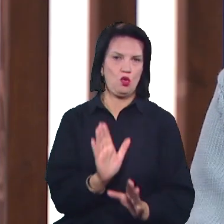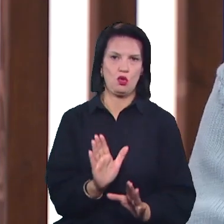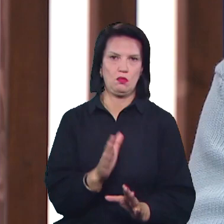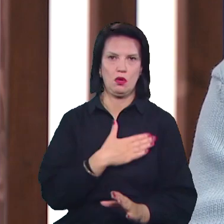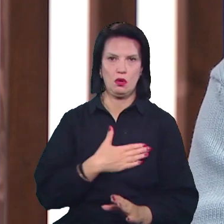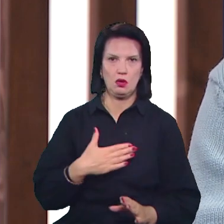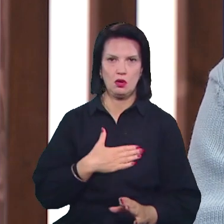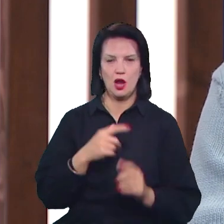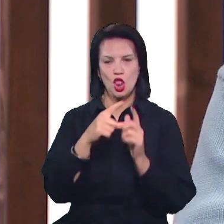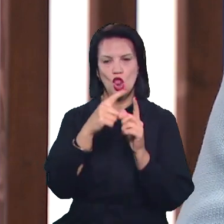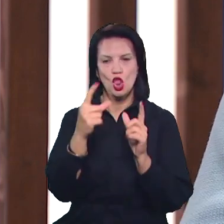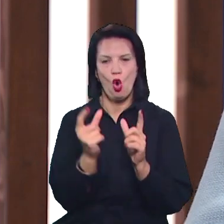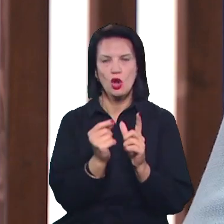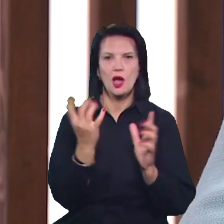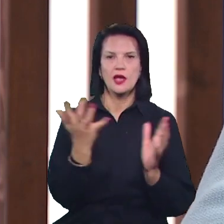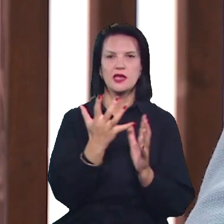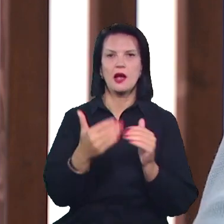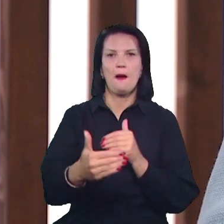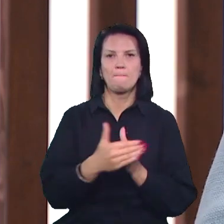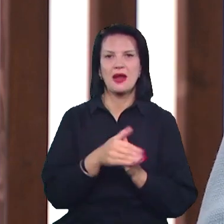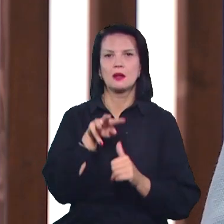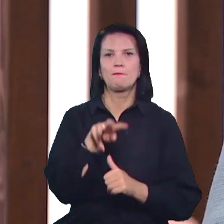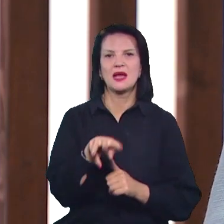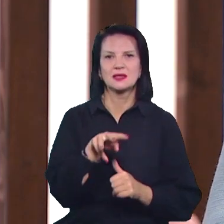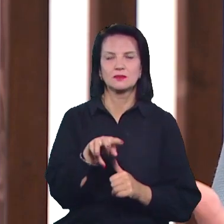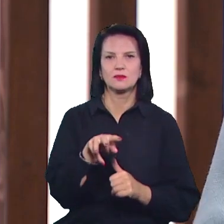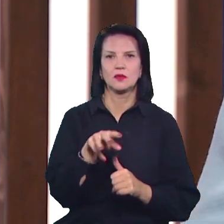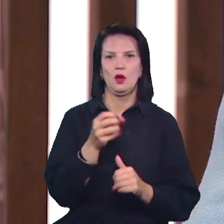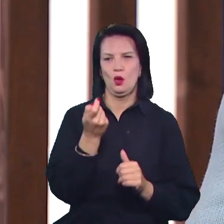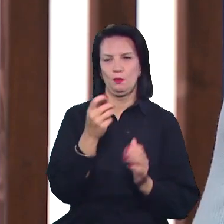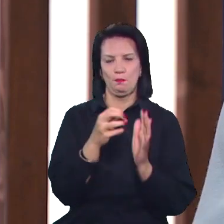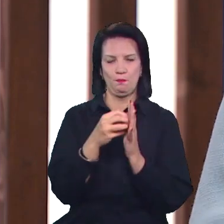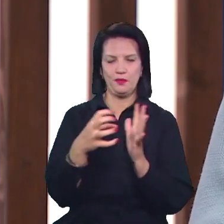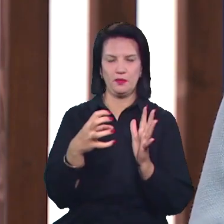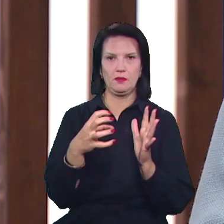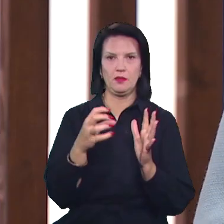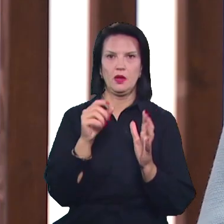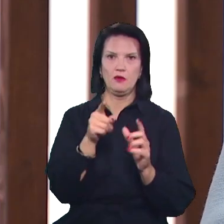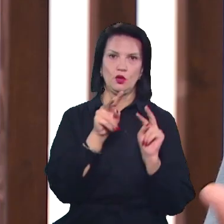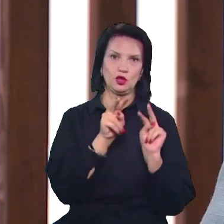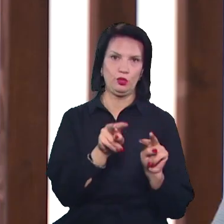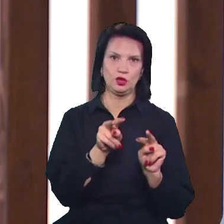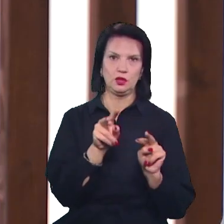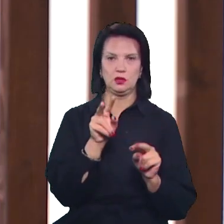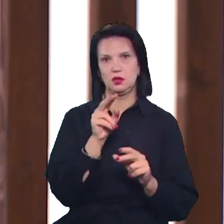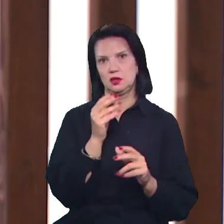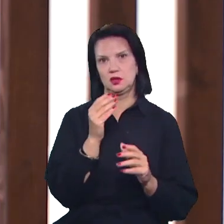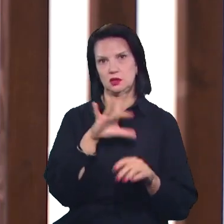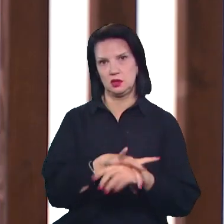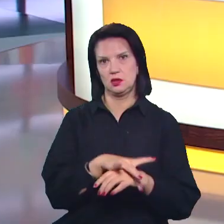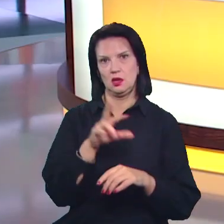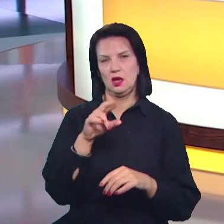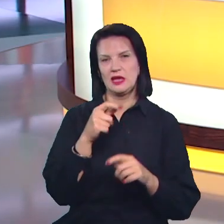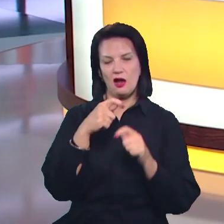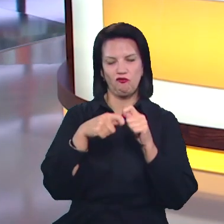долька, яка перед менструацією набрякла, і вона спостерігається як якесь вузлове